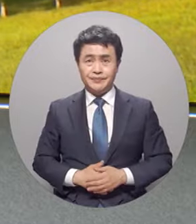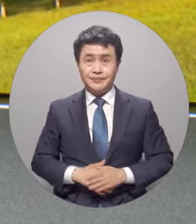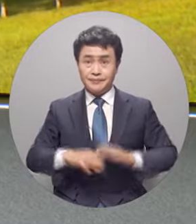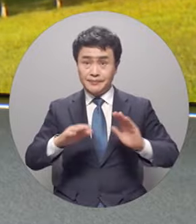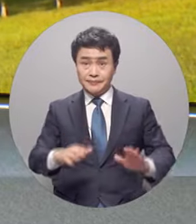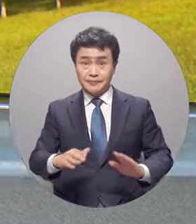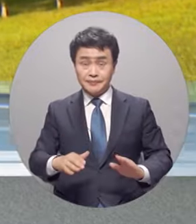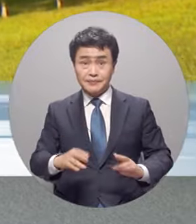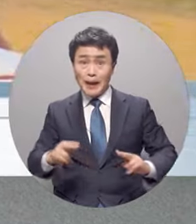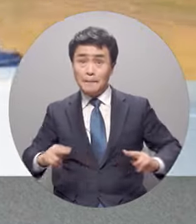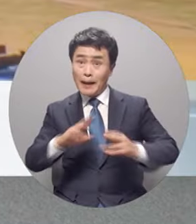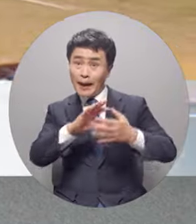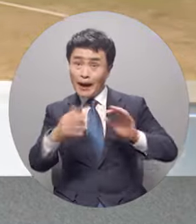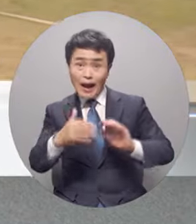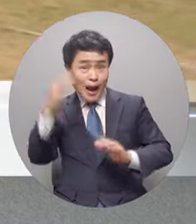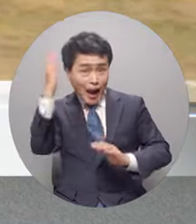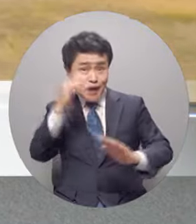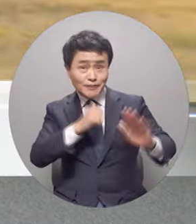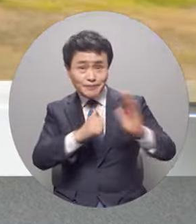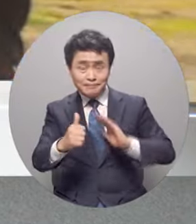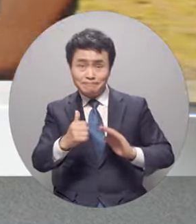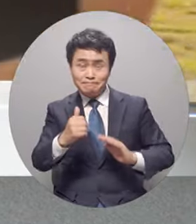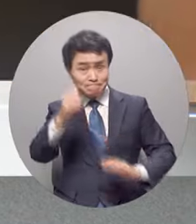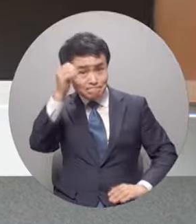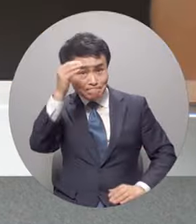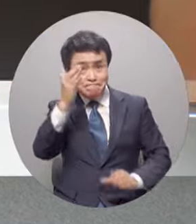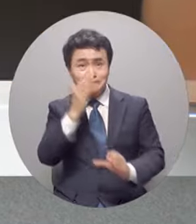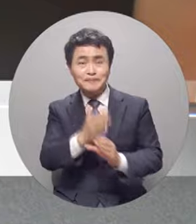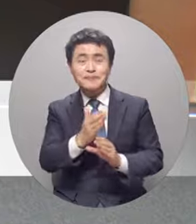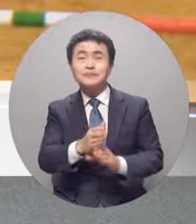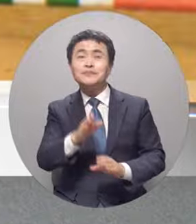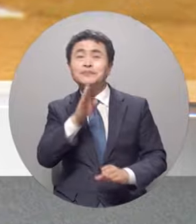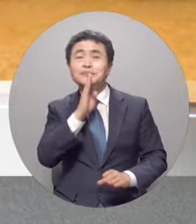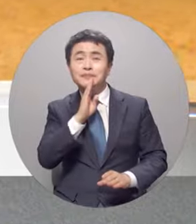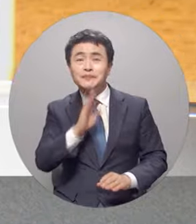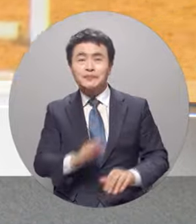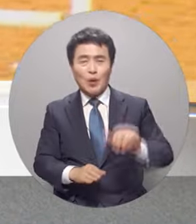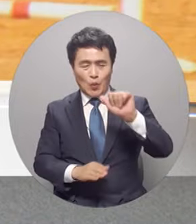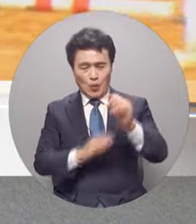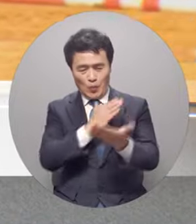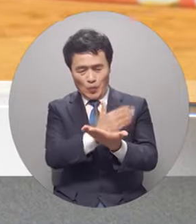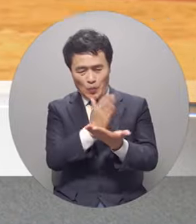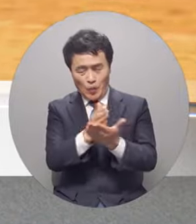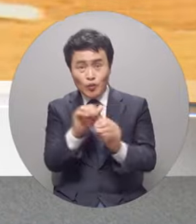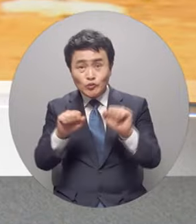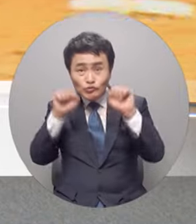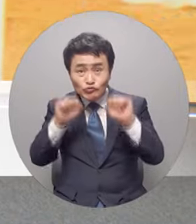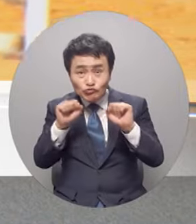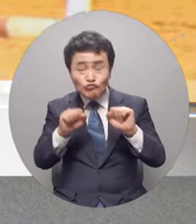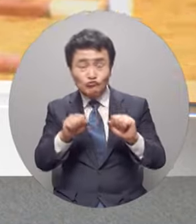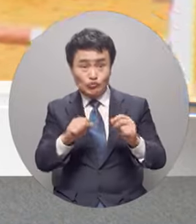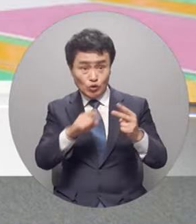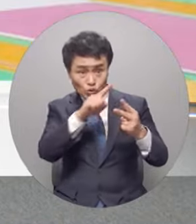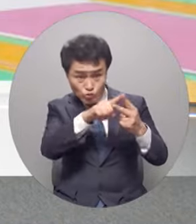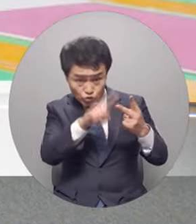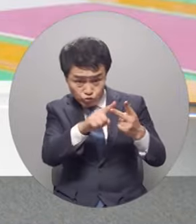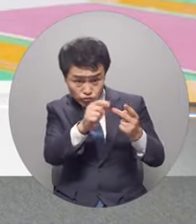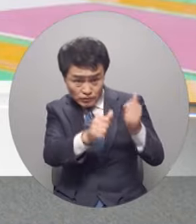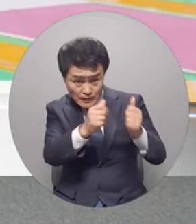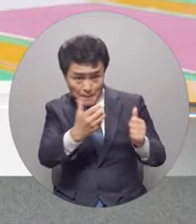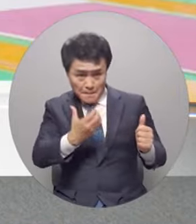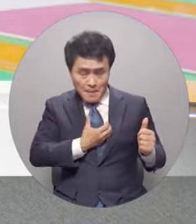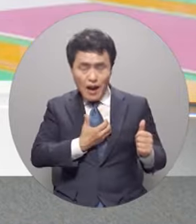네, 이번 파리올림픽에서 우리 선수단의 새로운 기대 종목 바로 근대 5종인데요. 두 대회 연속 메달을 위해